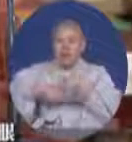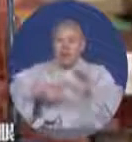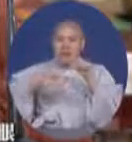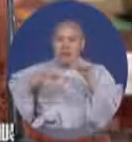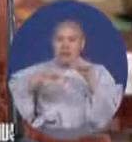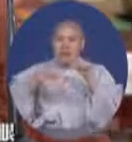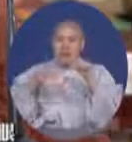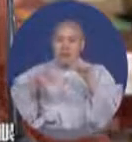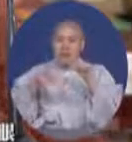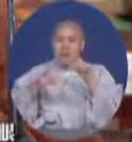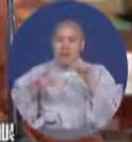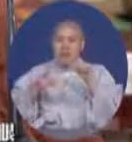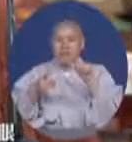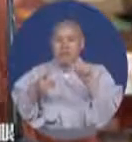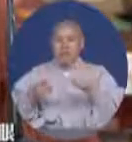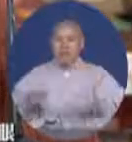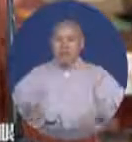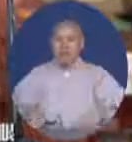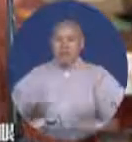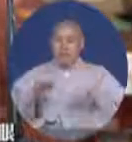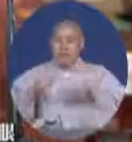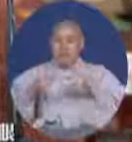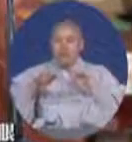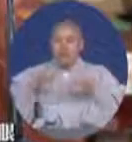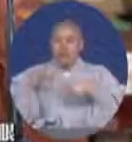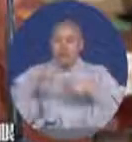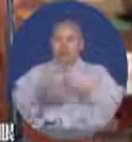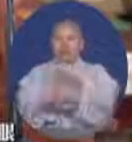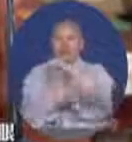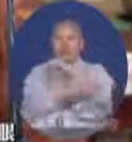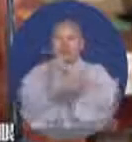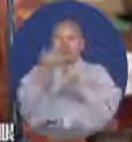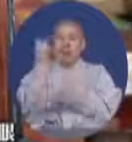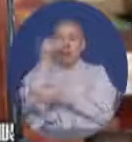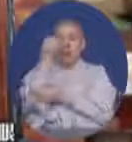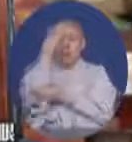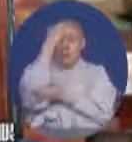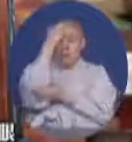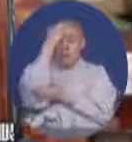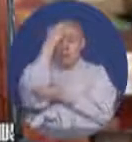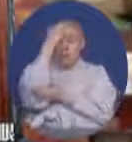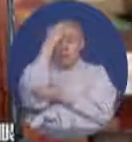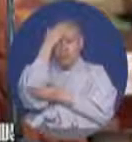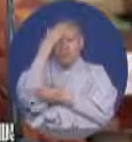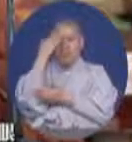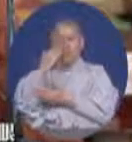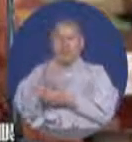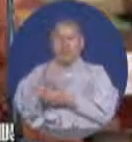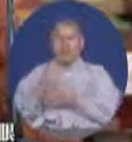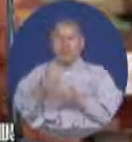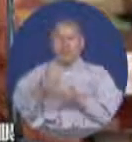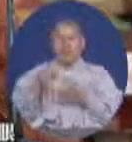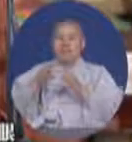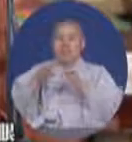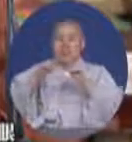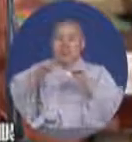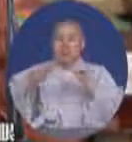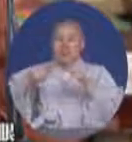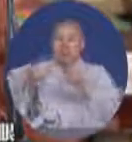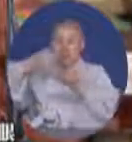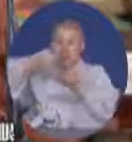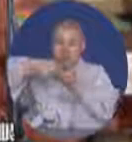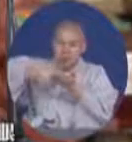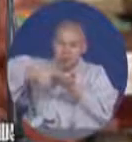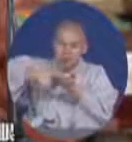아시죠? 무릎, 양쪽 팔을, 머리 오체인데 이 오체를 땅에 딱